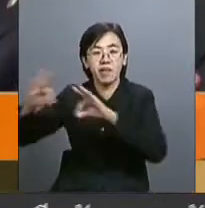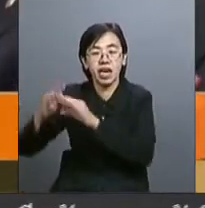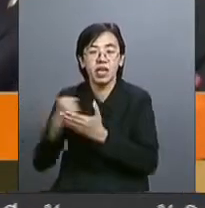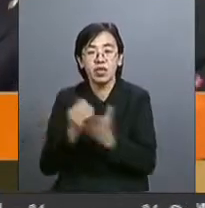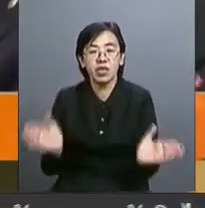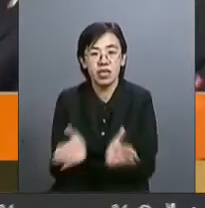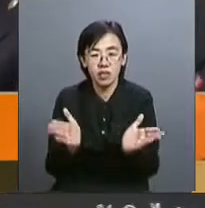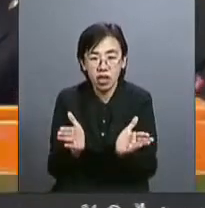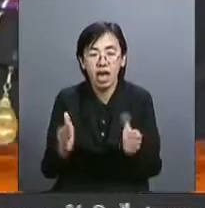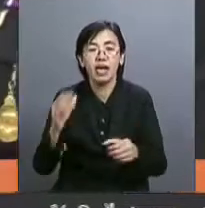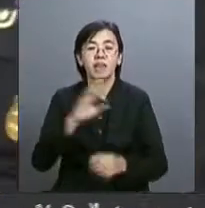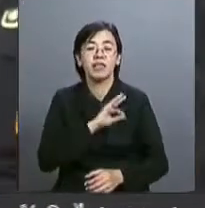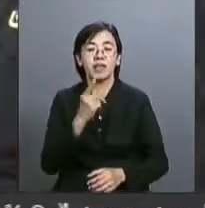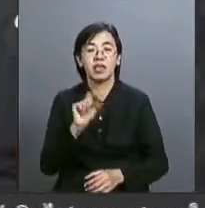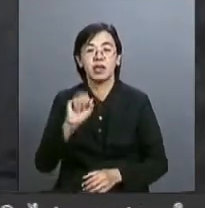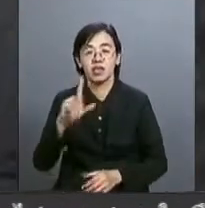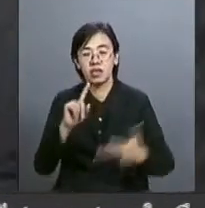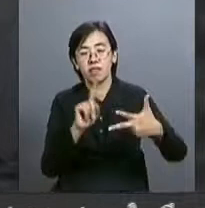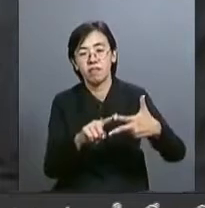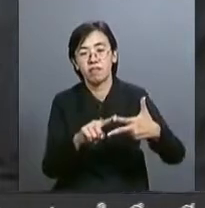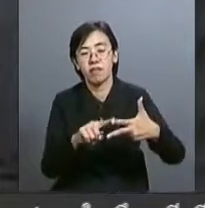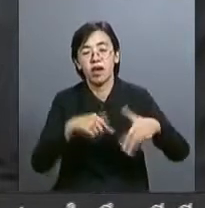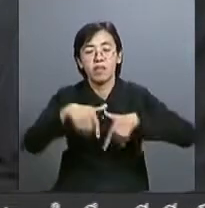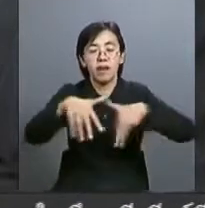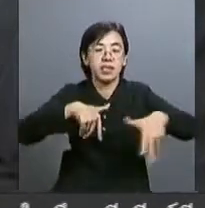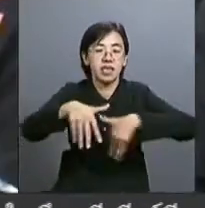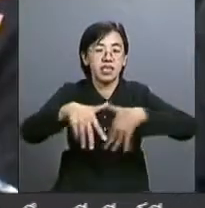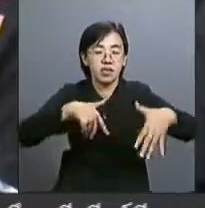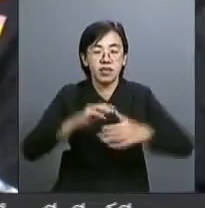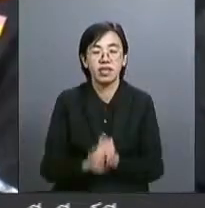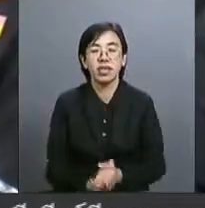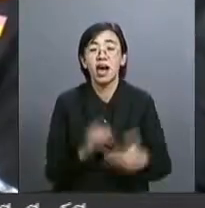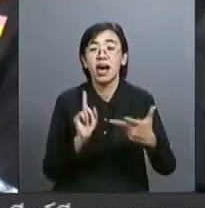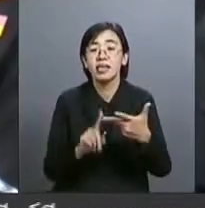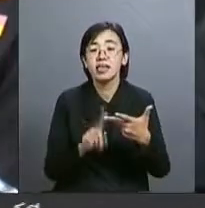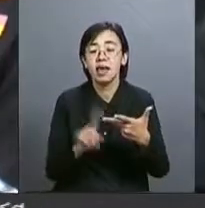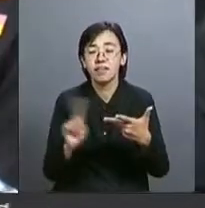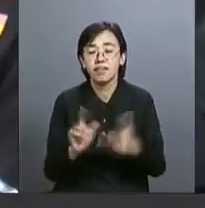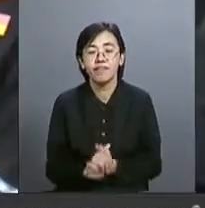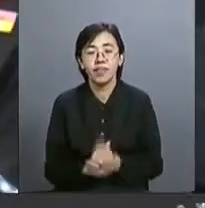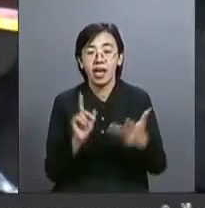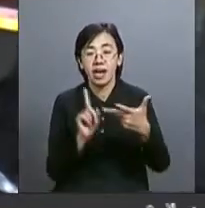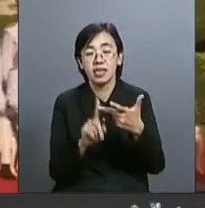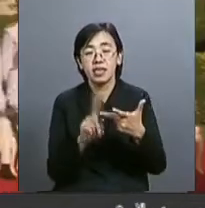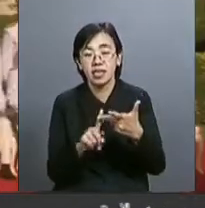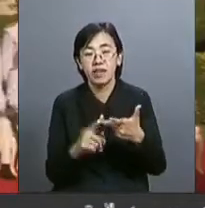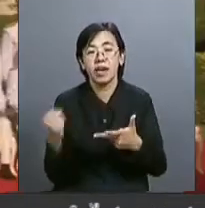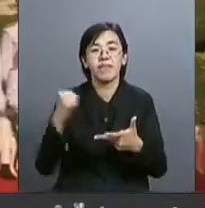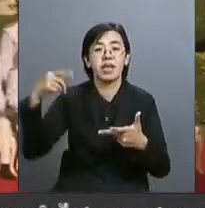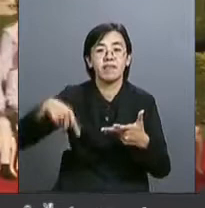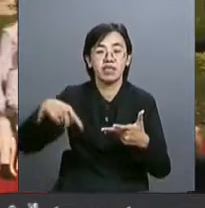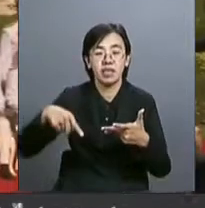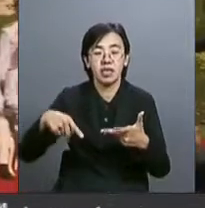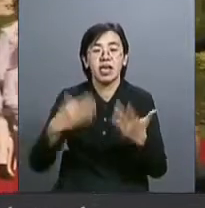กคสช. 2กองหนุนที่เกิดจากภาคประชาชนและสุดท้าย3คือกองหนุนที่เกิดจากอำนาจพิเศษ